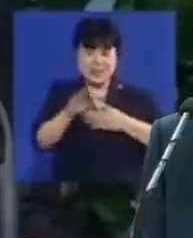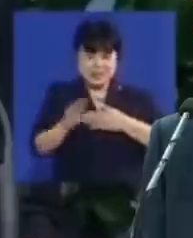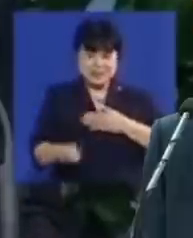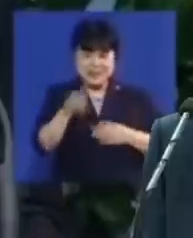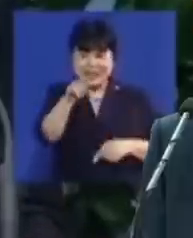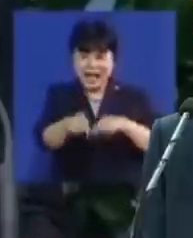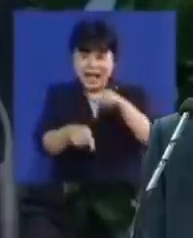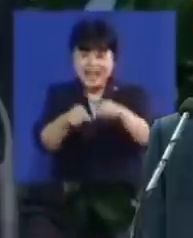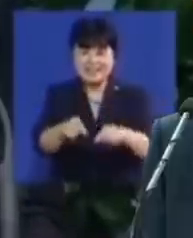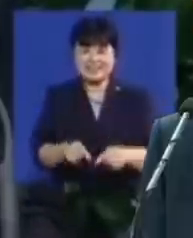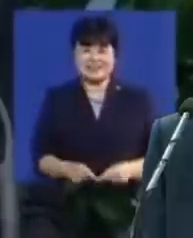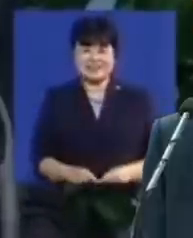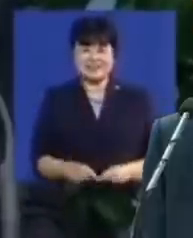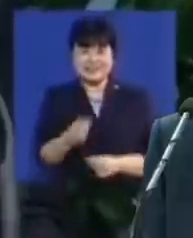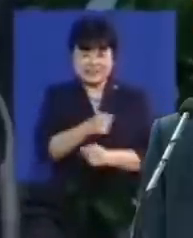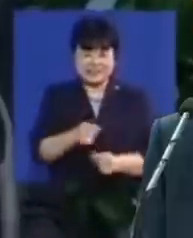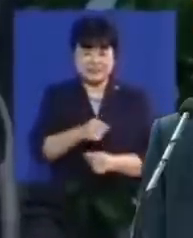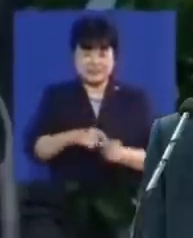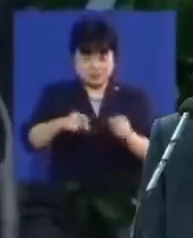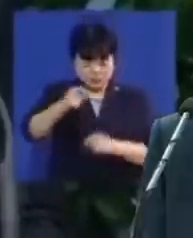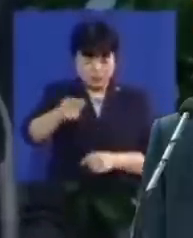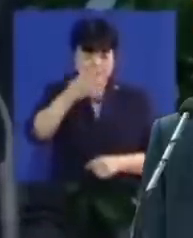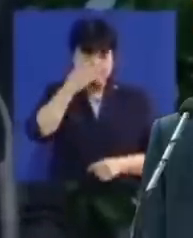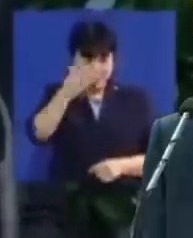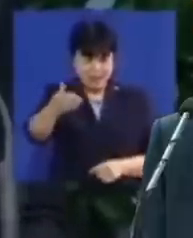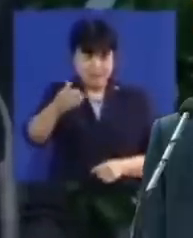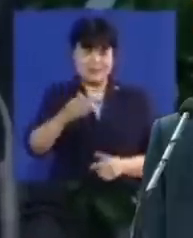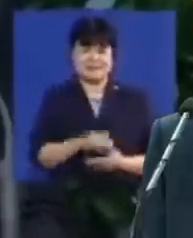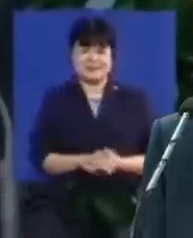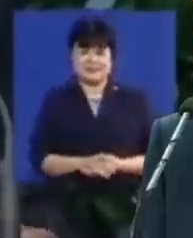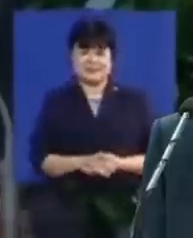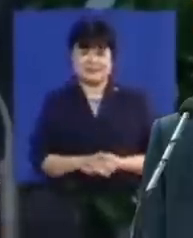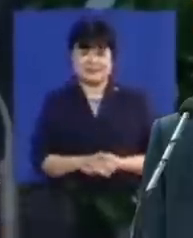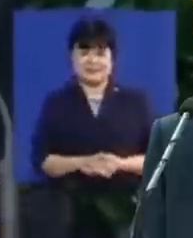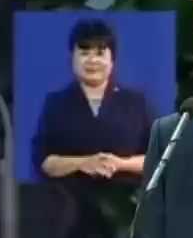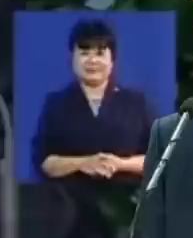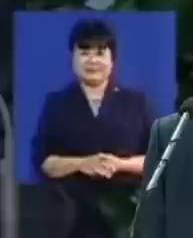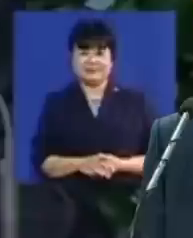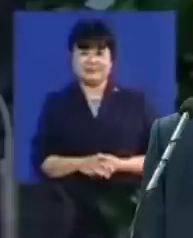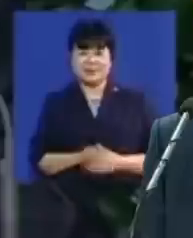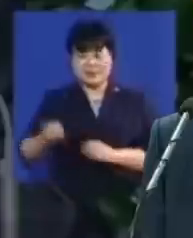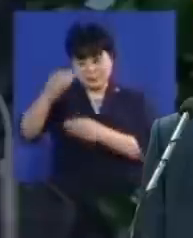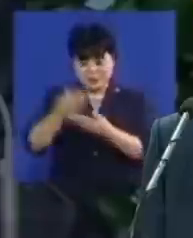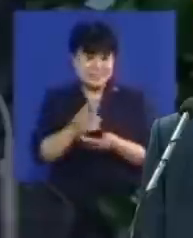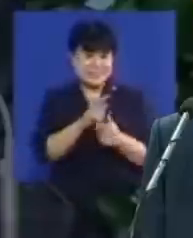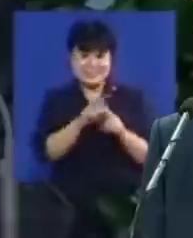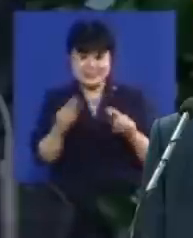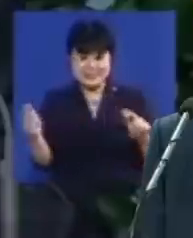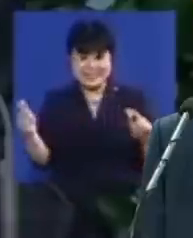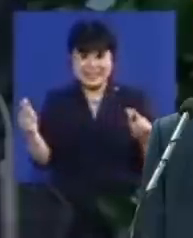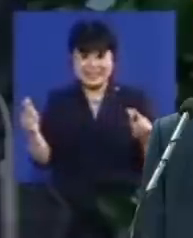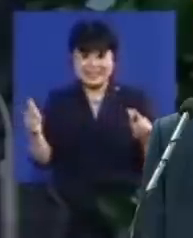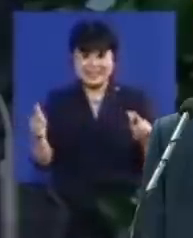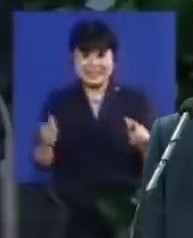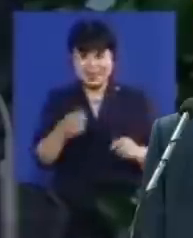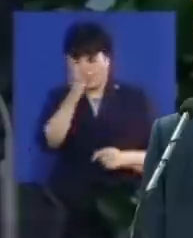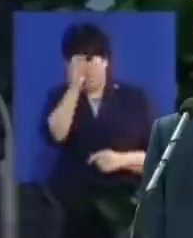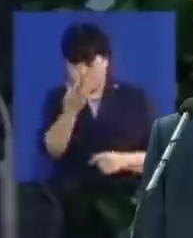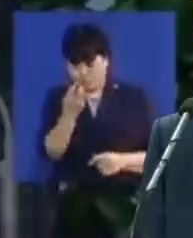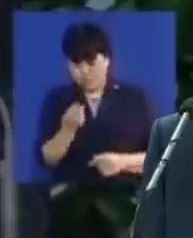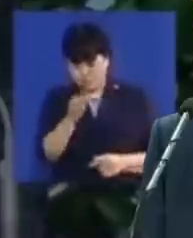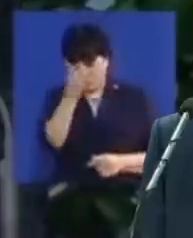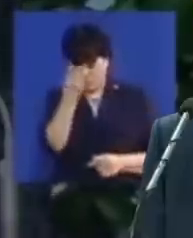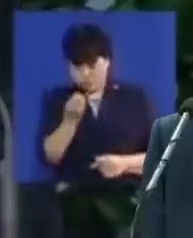나가서 인생의 짐을 풀어놓을 수가 있습니다. 절대 버림받지 않았습니다. 우울하지